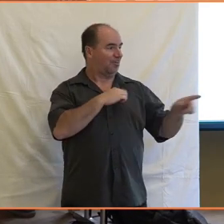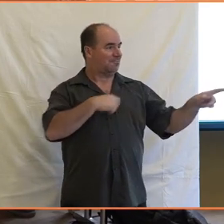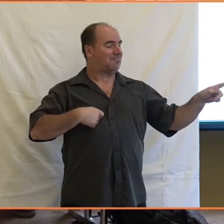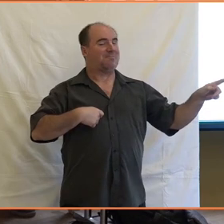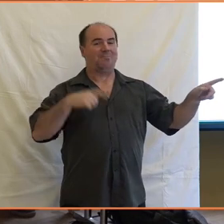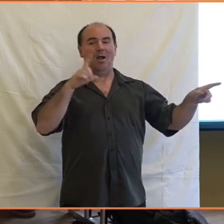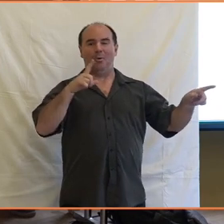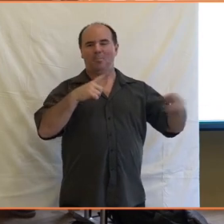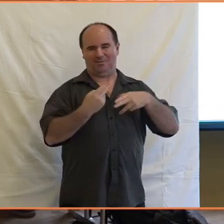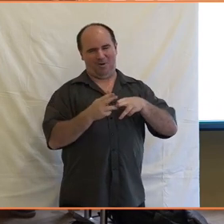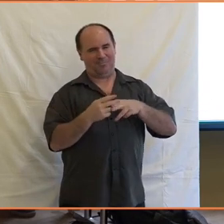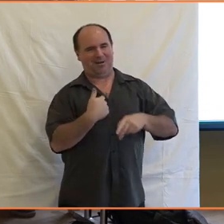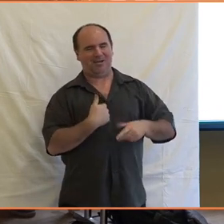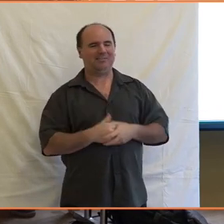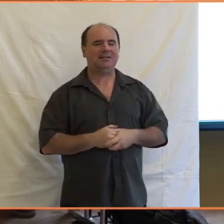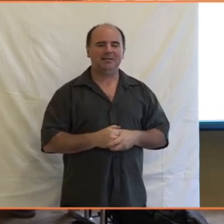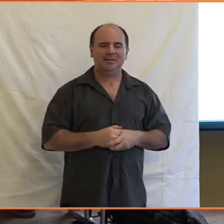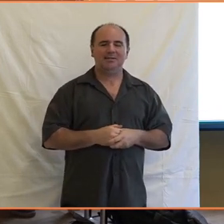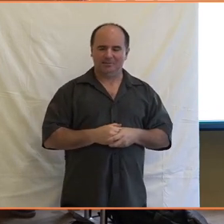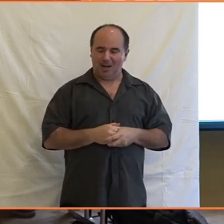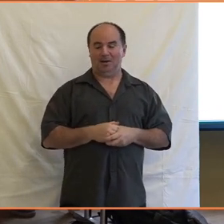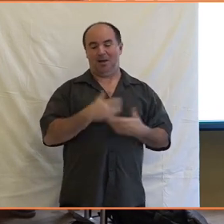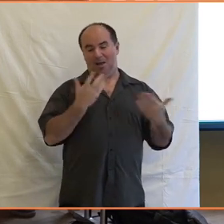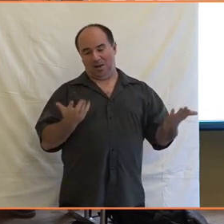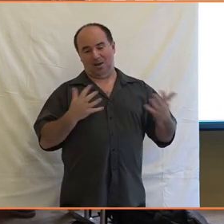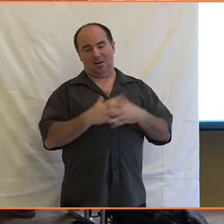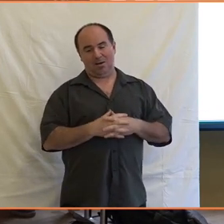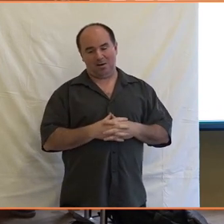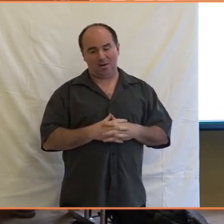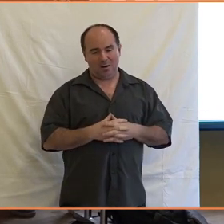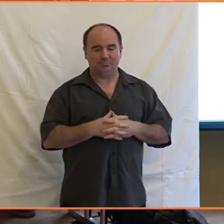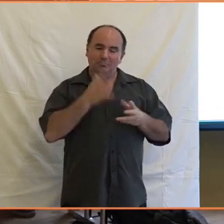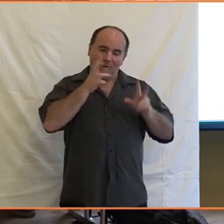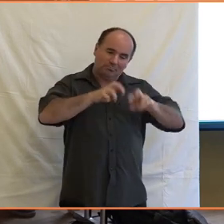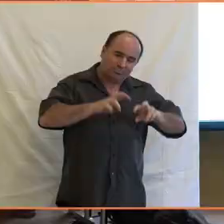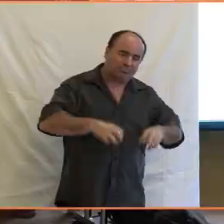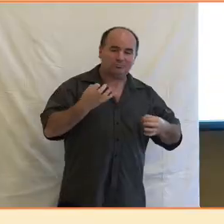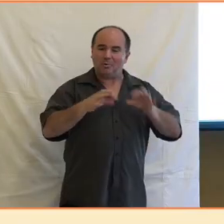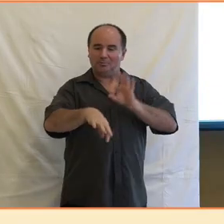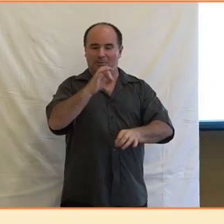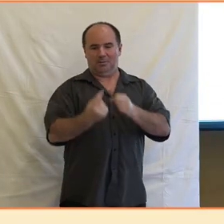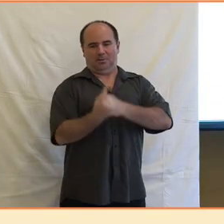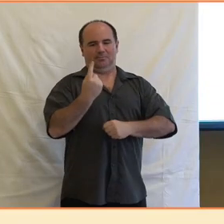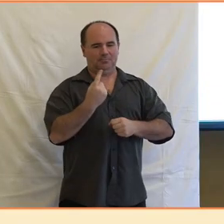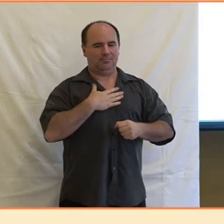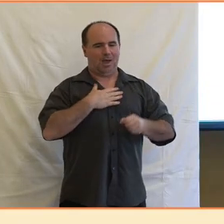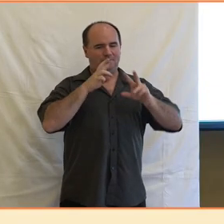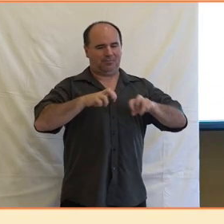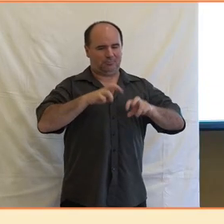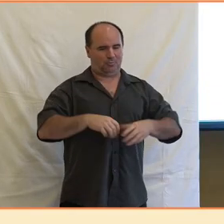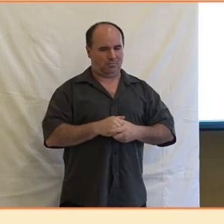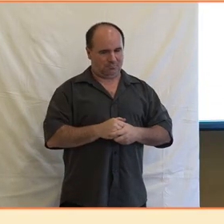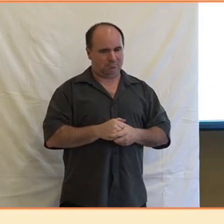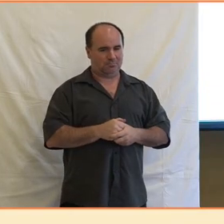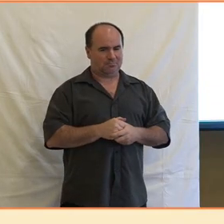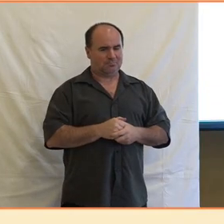správně. A dále se budeme zabývat tím, co jsme zjistili v našem výzkumu. Já zde budu mluvit nejen o